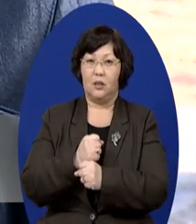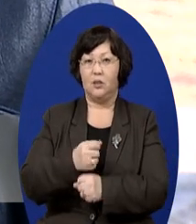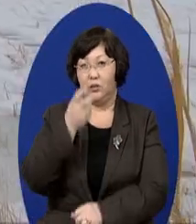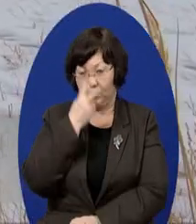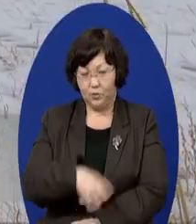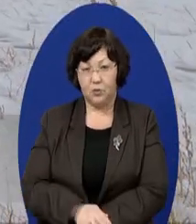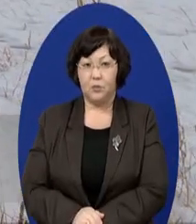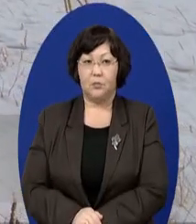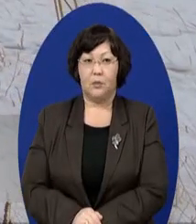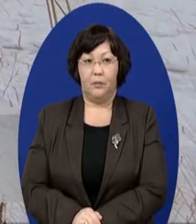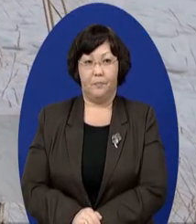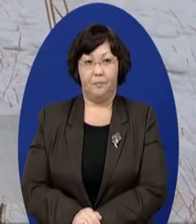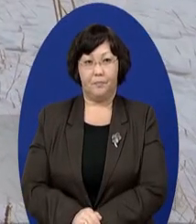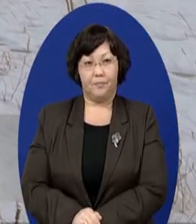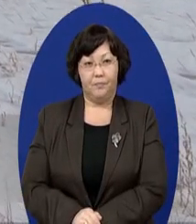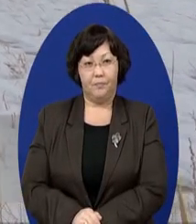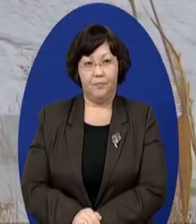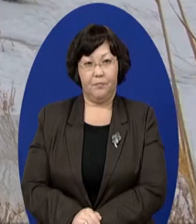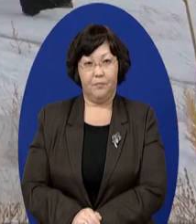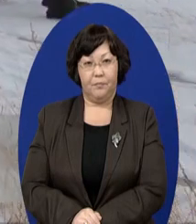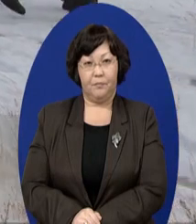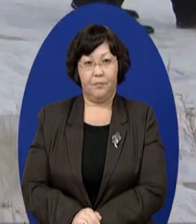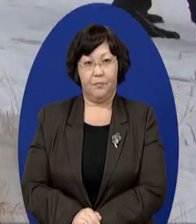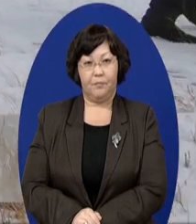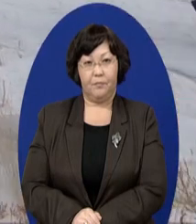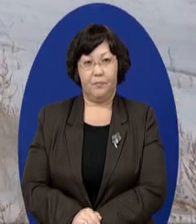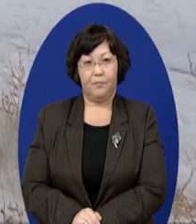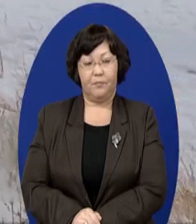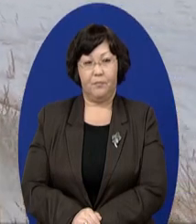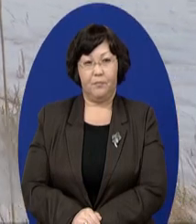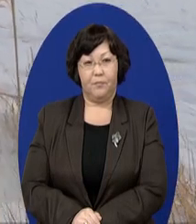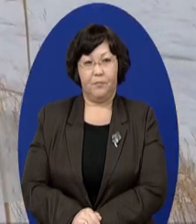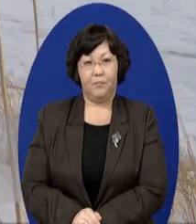аа. Хүнээс өндөр болсон тэндээс очиж байгаа.